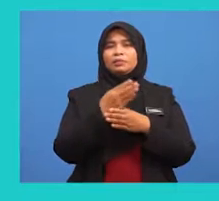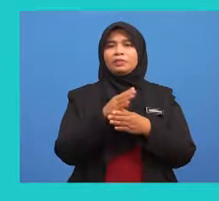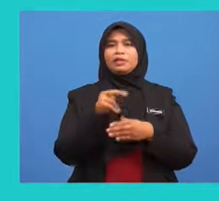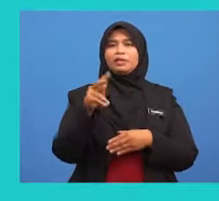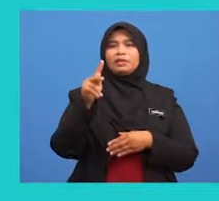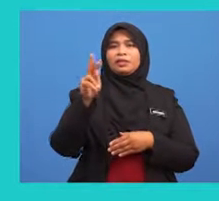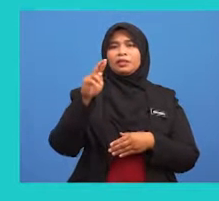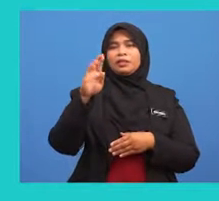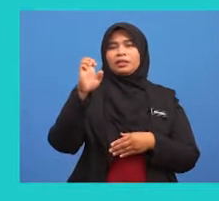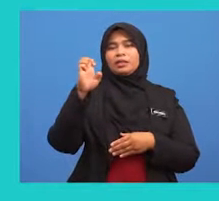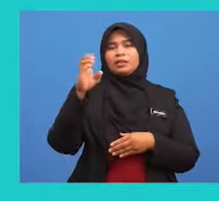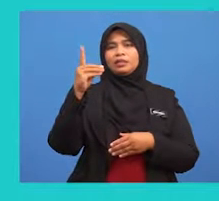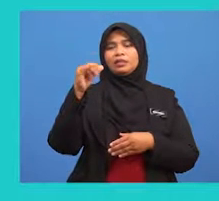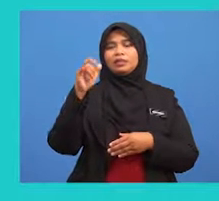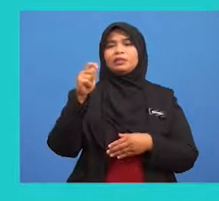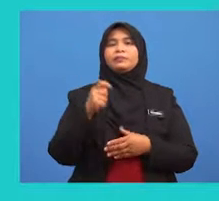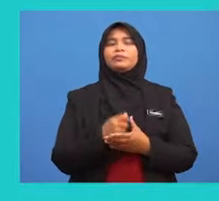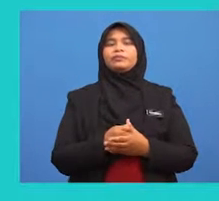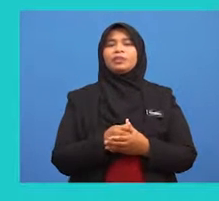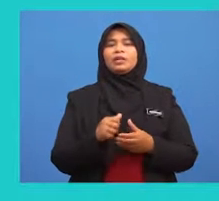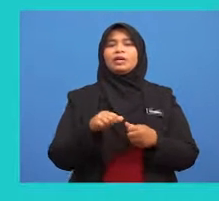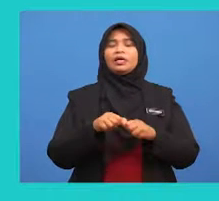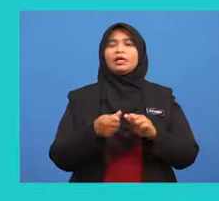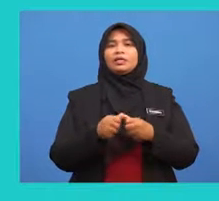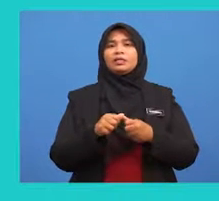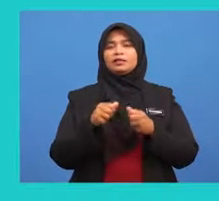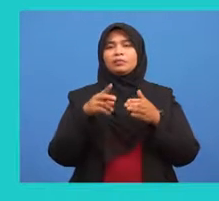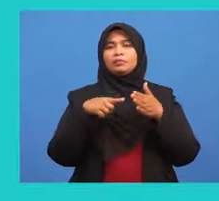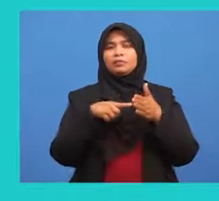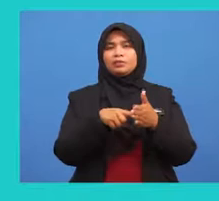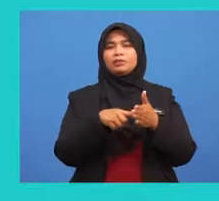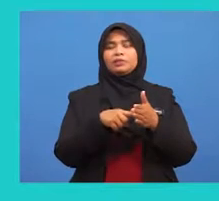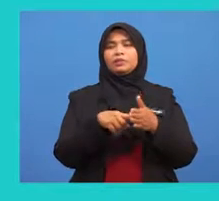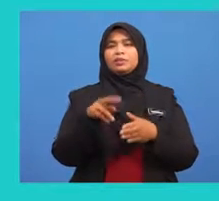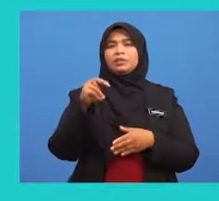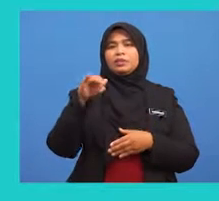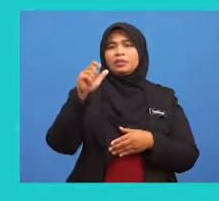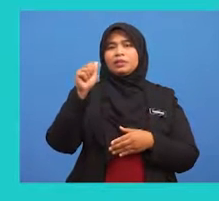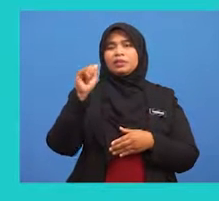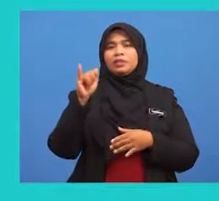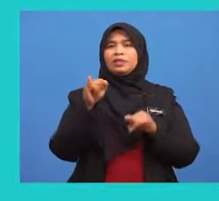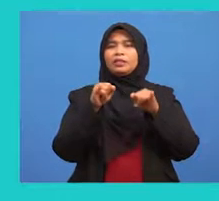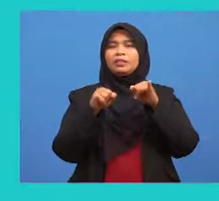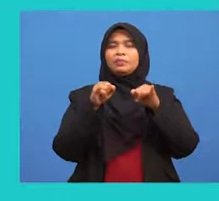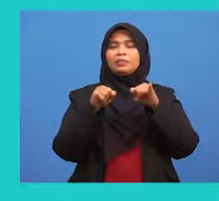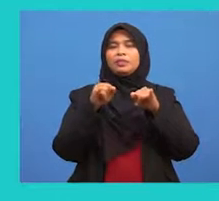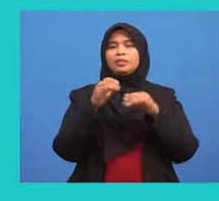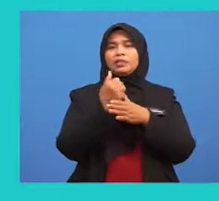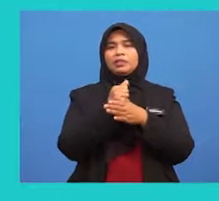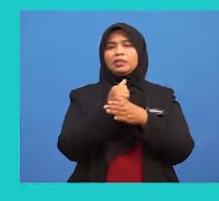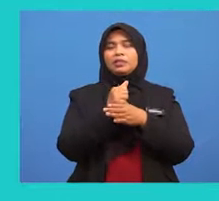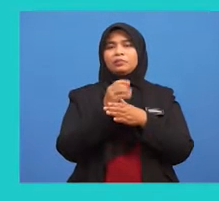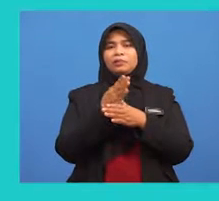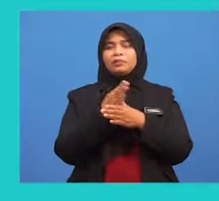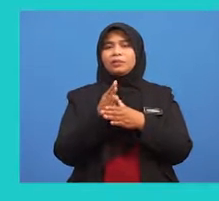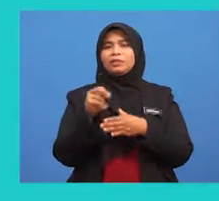Angka kos pengeluaran ini adalah menunjukkan nilai imbangan antara bahagian